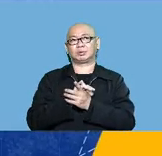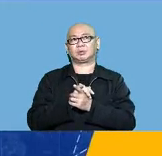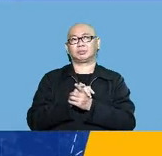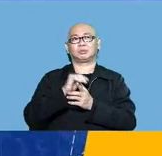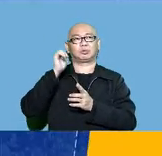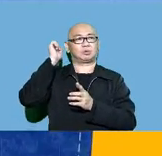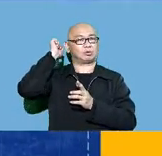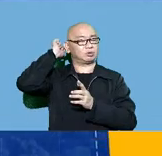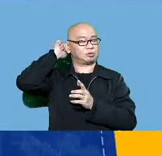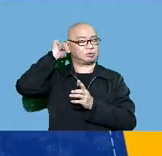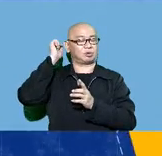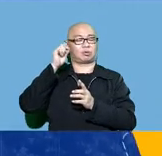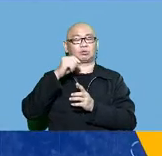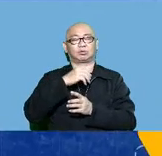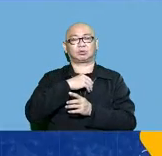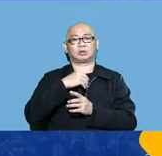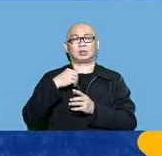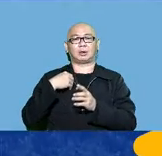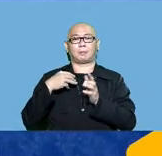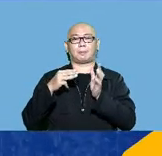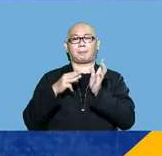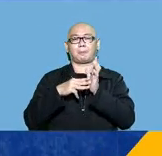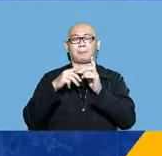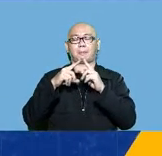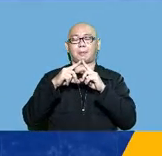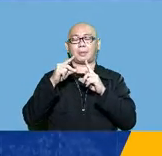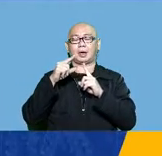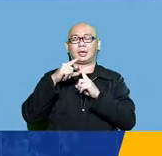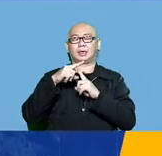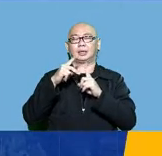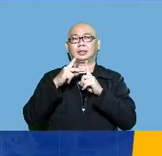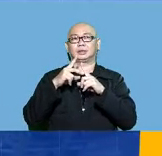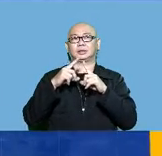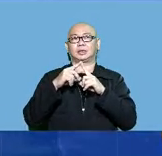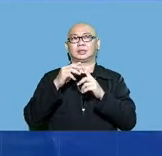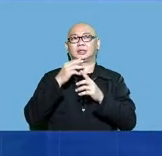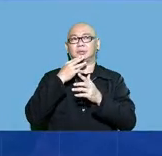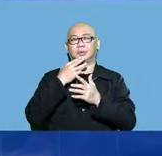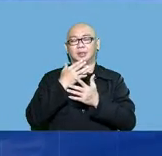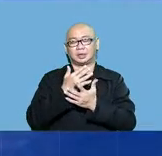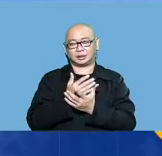PhD, beliau sakit, mungkin hadir secara daring, terima kasih Ibu.